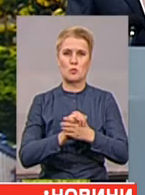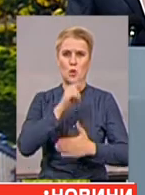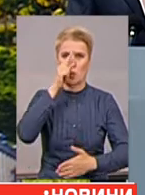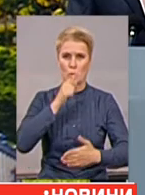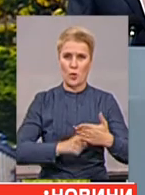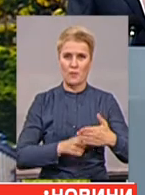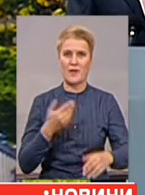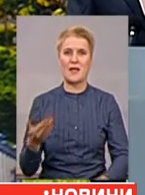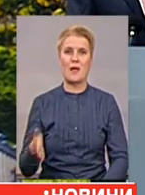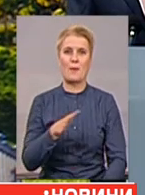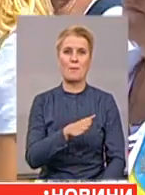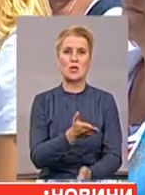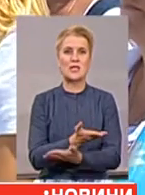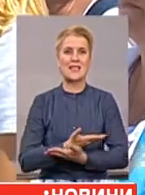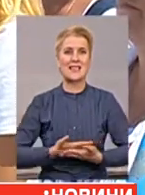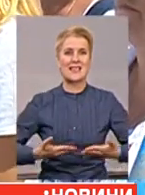країнами.